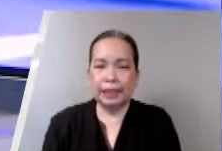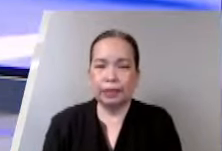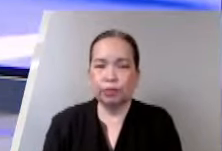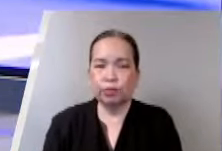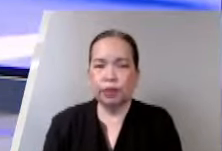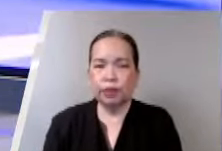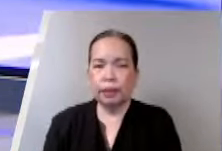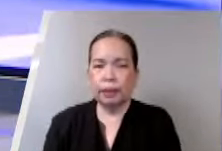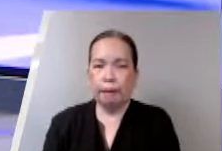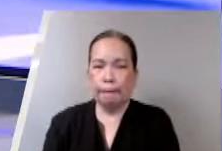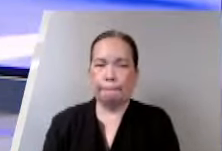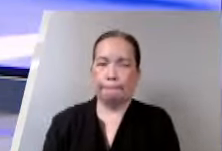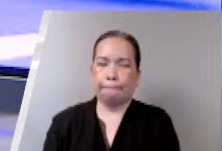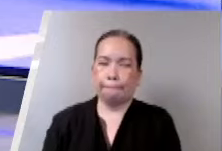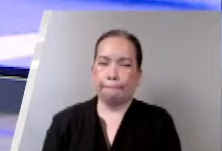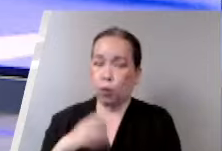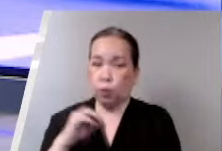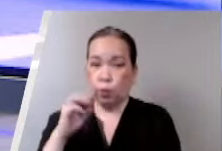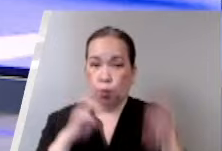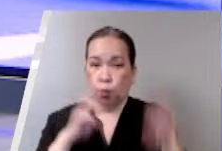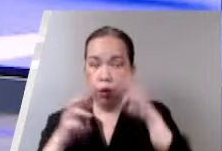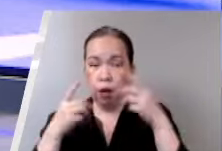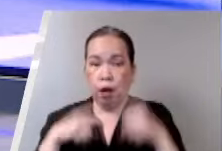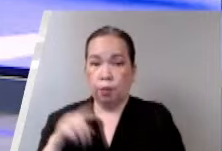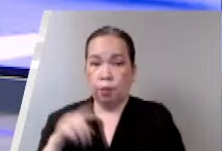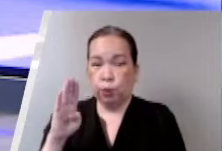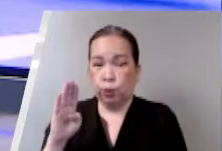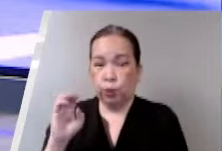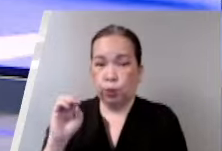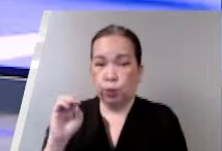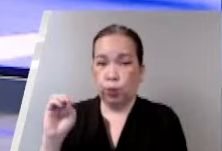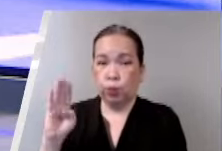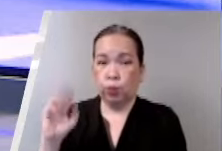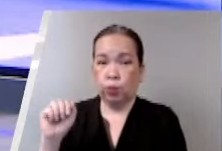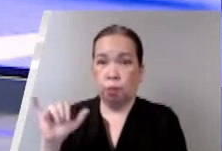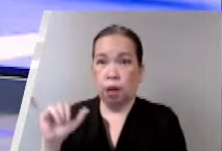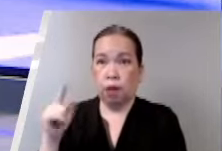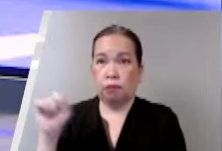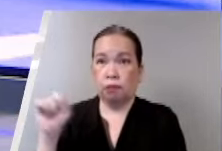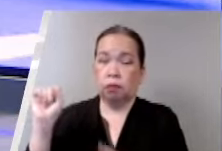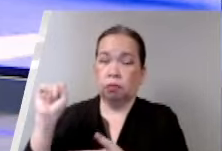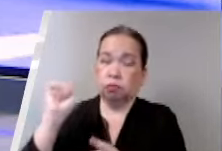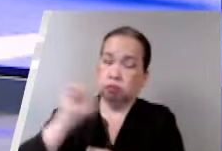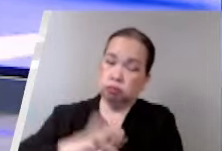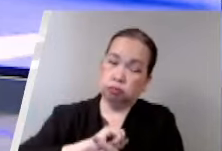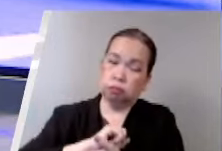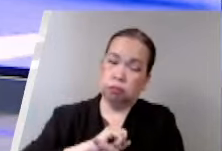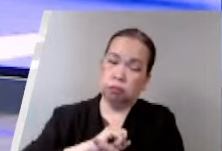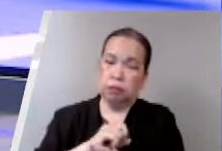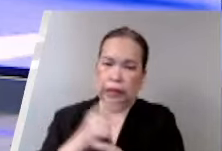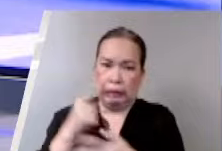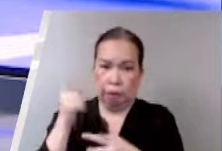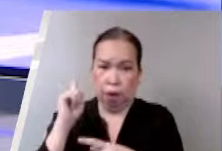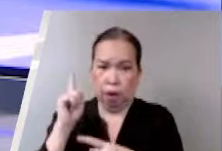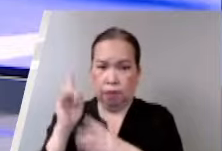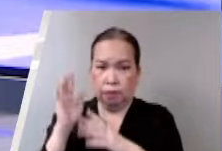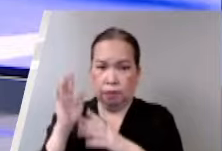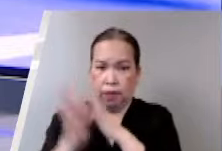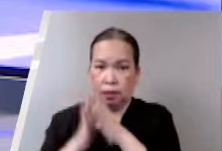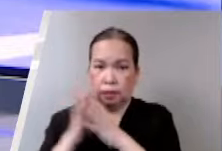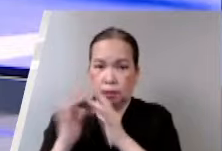Sa mga nag-aalala kay Bubay, matapos matumbas sa isang pista, mismo siyang naghatid ng good news tungkol sa kanyang latest na